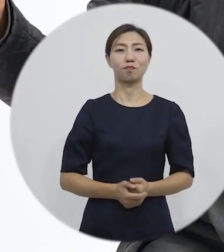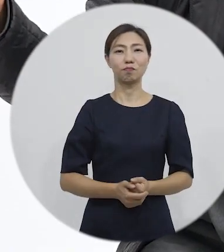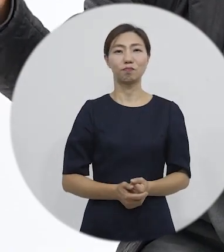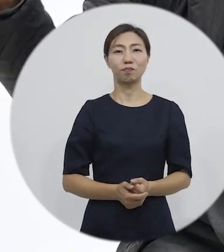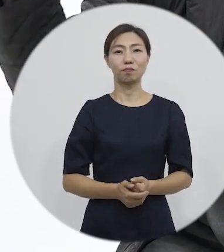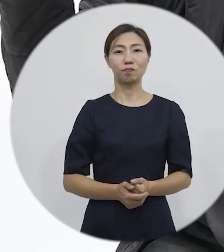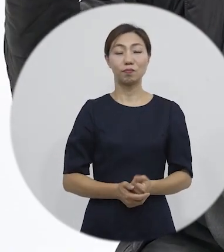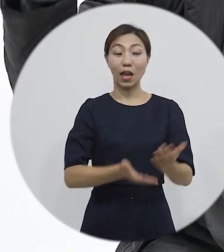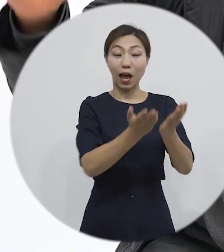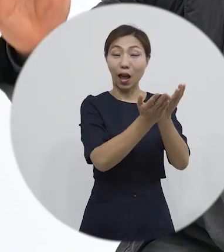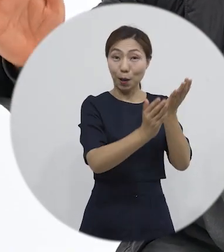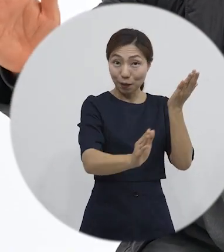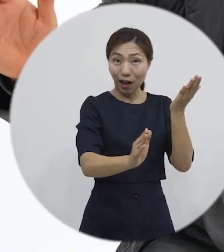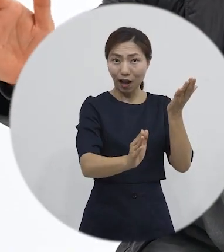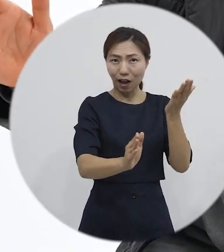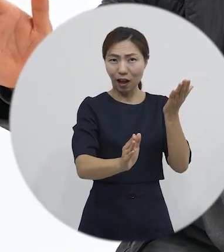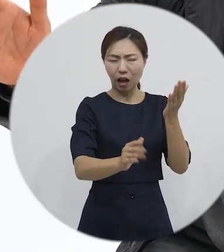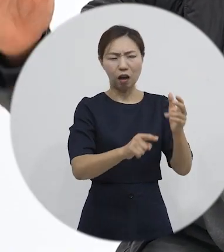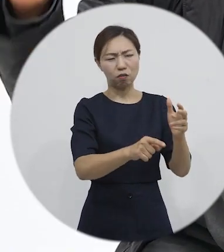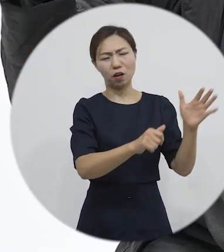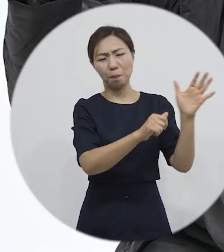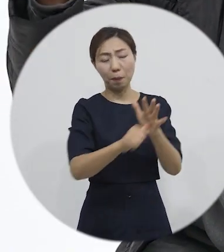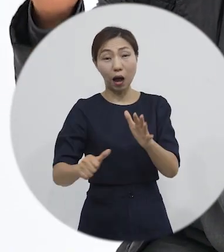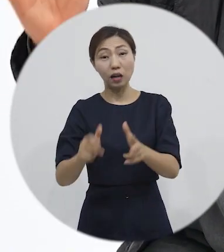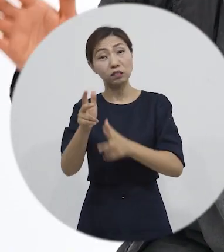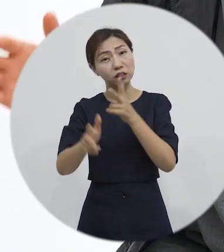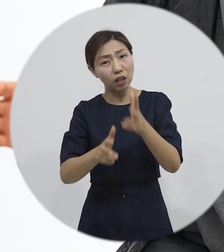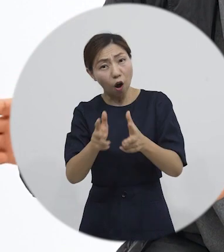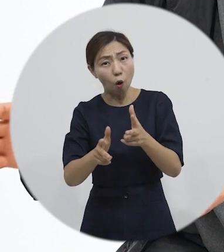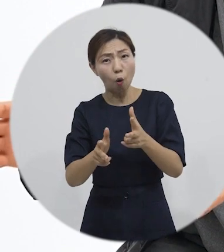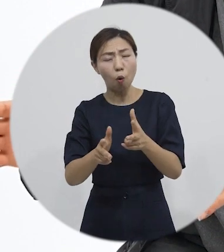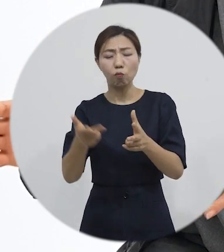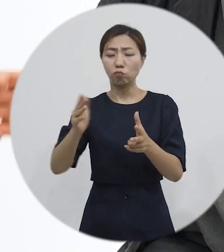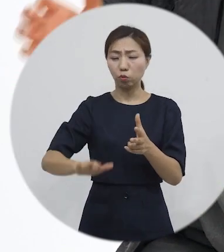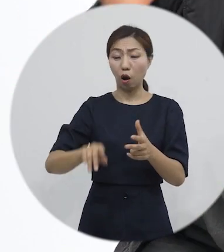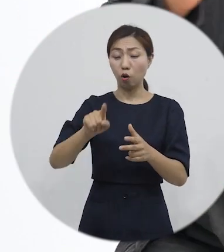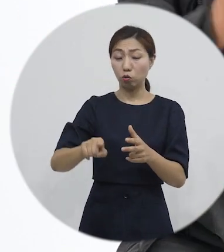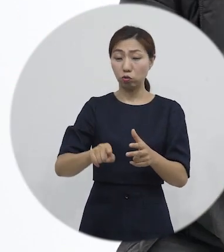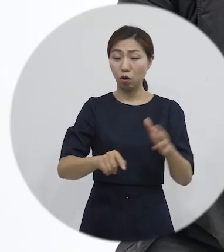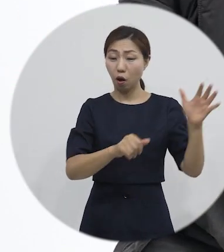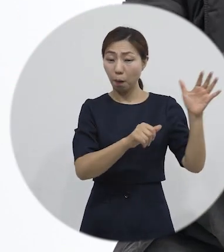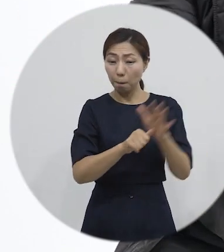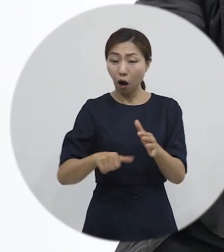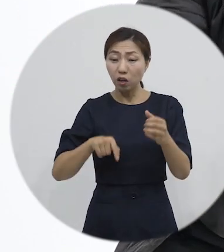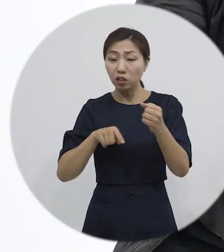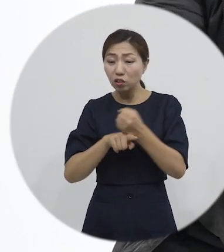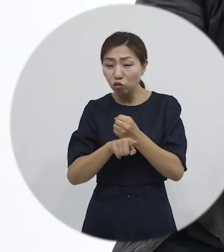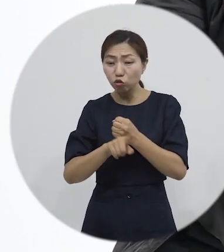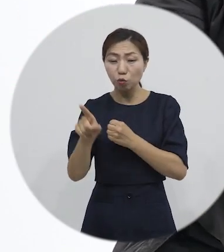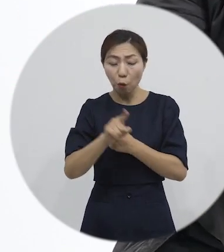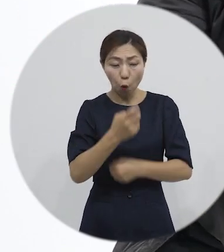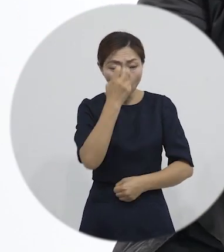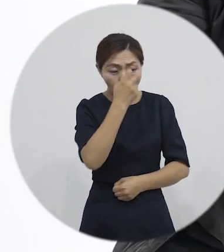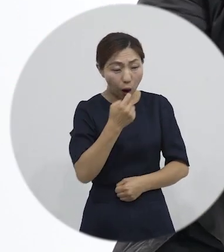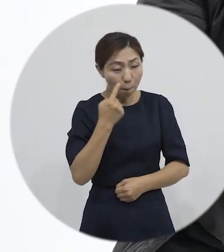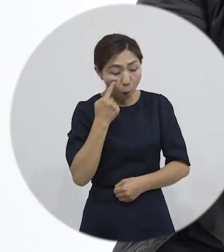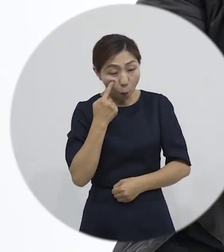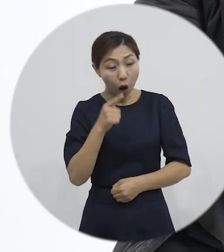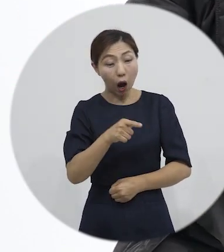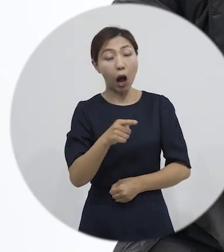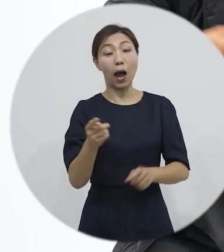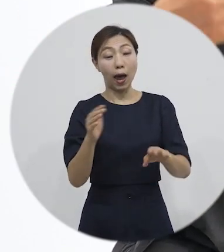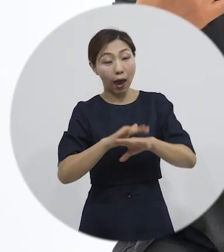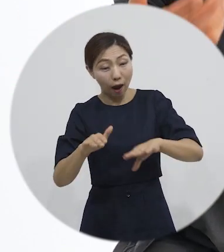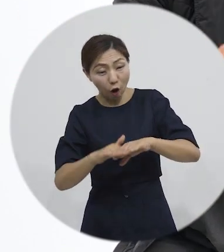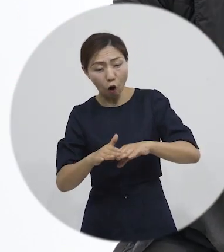겁니다. 저 부적격 사유를 해소할 수 있으면 그 사업은 적격 사업이 될 수 있습니다.